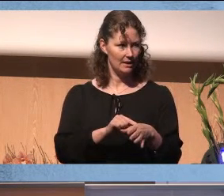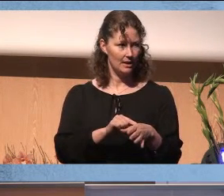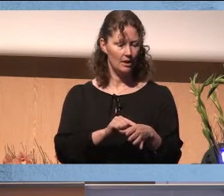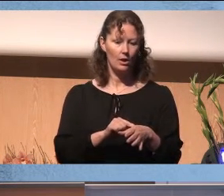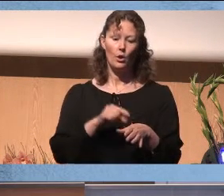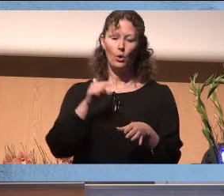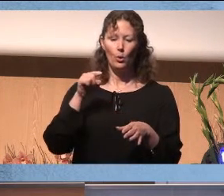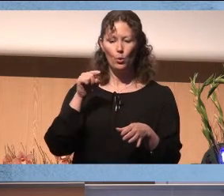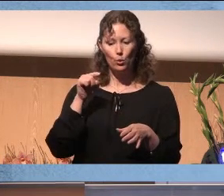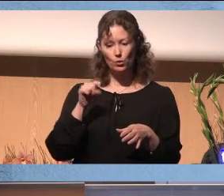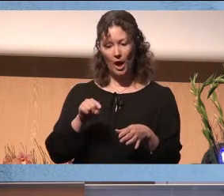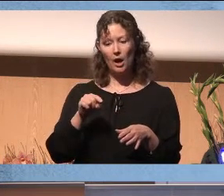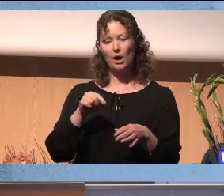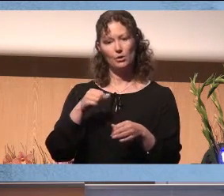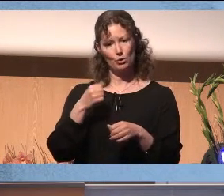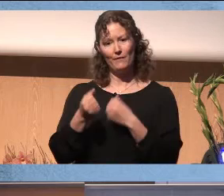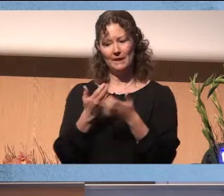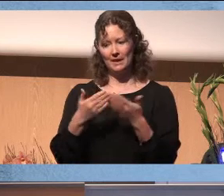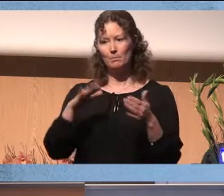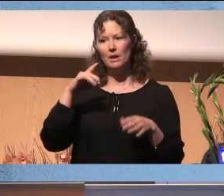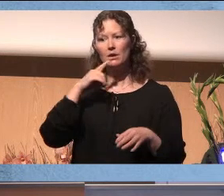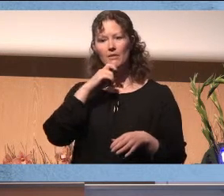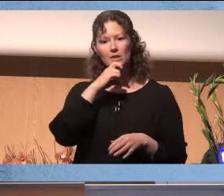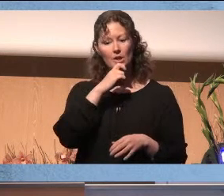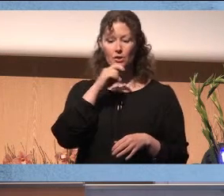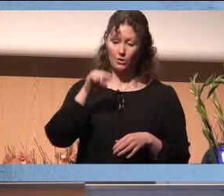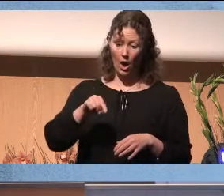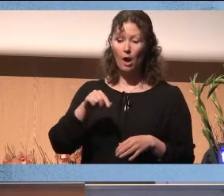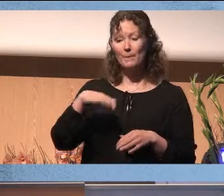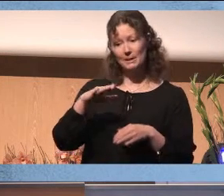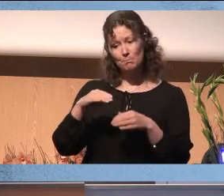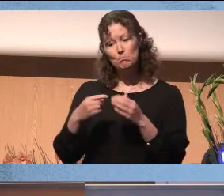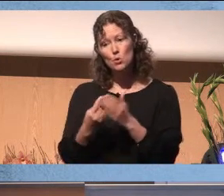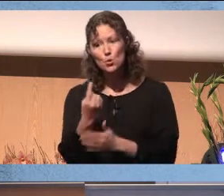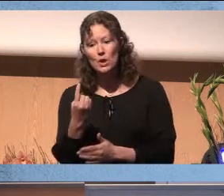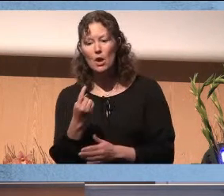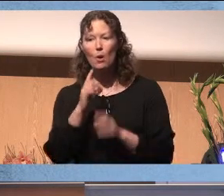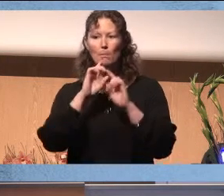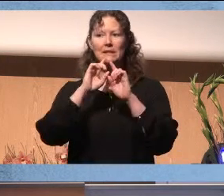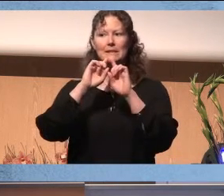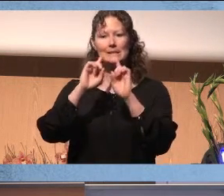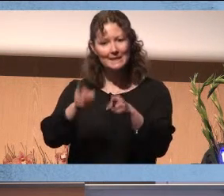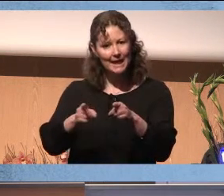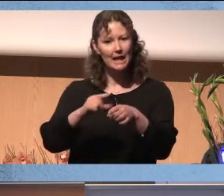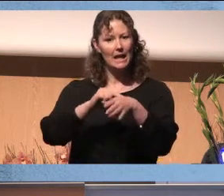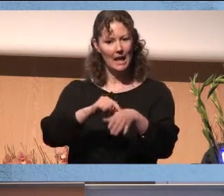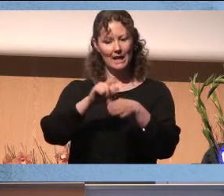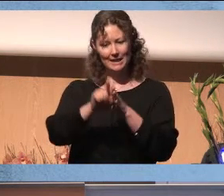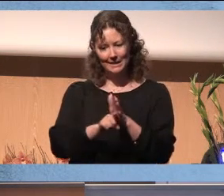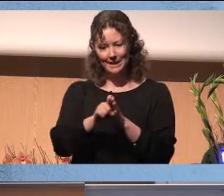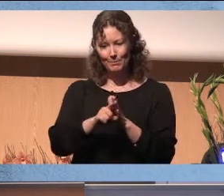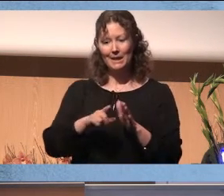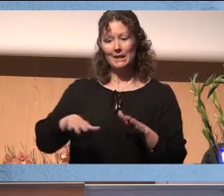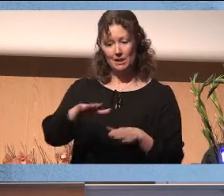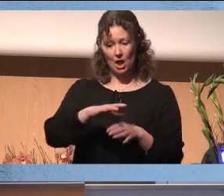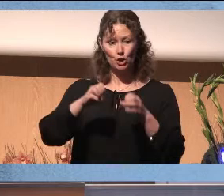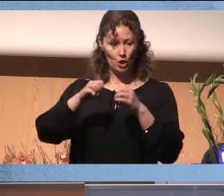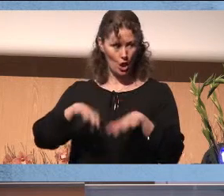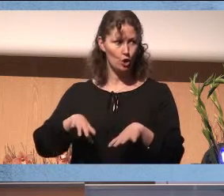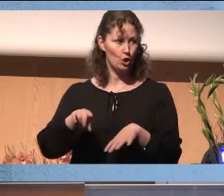Da avanserer vi tjenestene. Da blir det mulig å bestille legetime i nasjonale